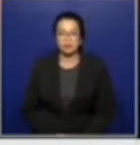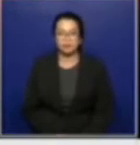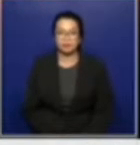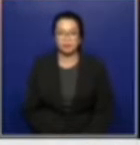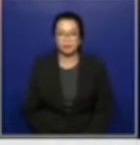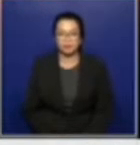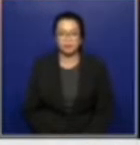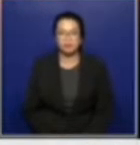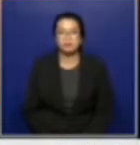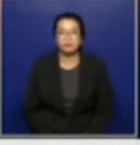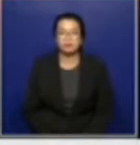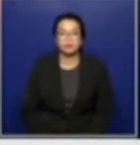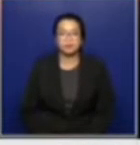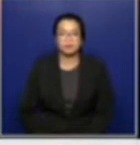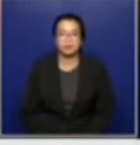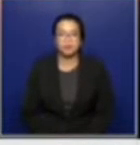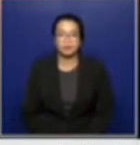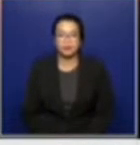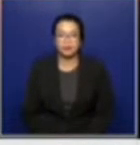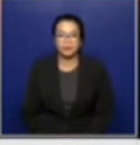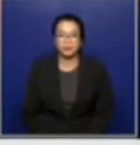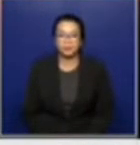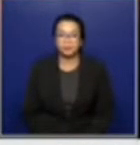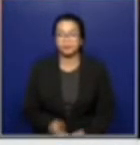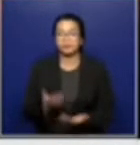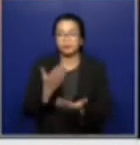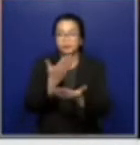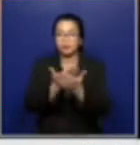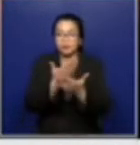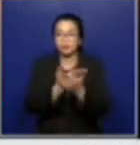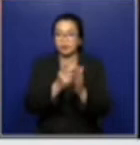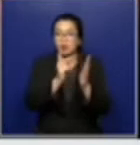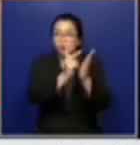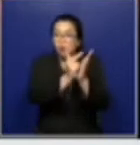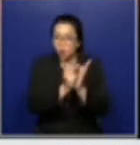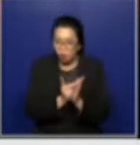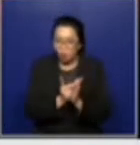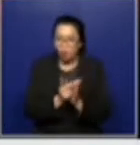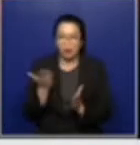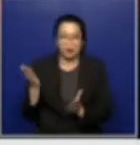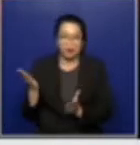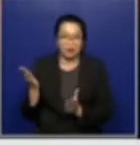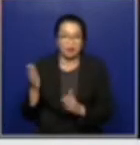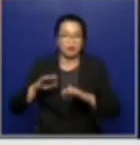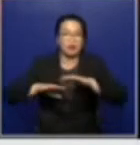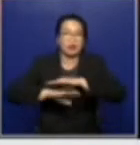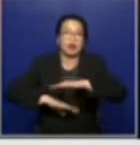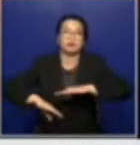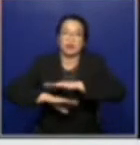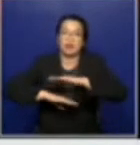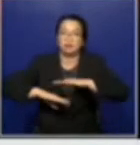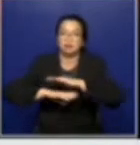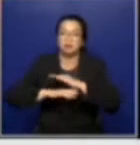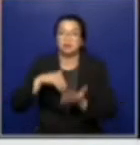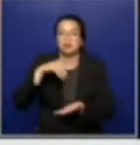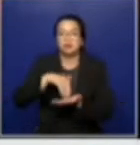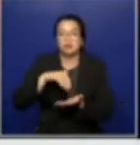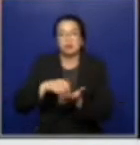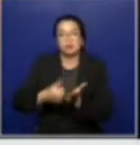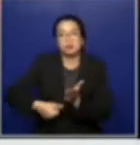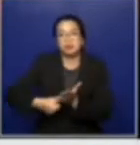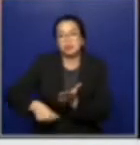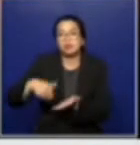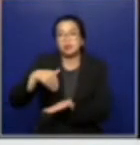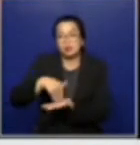อันนี้คือข้อที่จริงที่เกิดขึ้นเงินกู้จากพี่น้องประชาชนอันนี้คือหลักฐานครับจากกรมบัญชีกลางอธิบดีกร